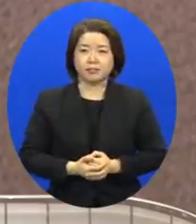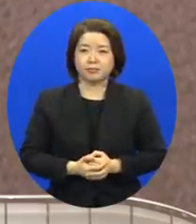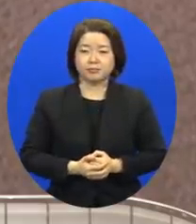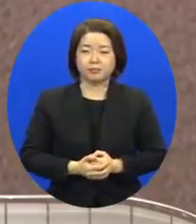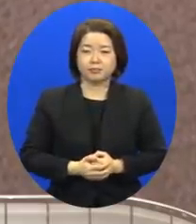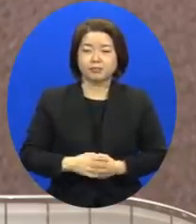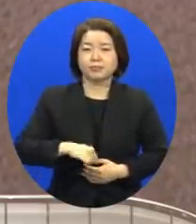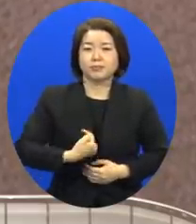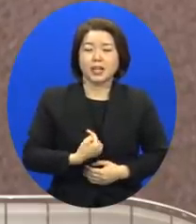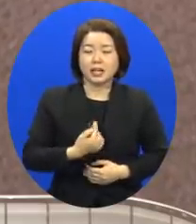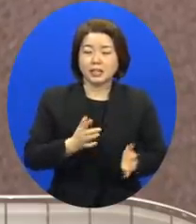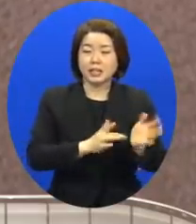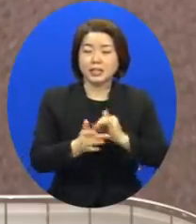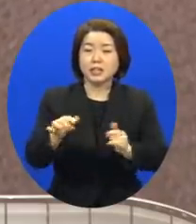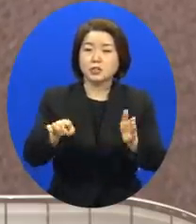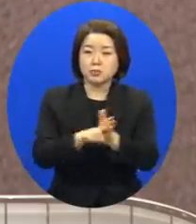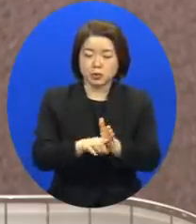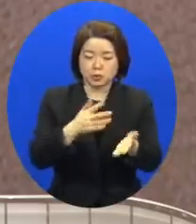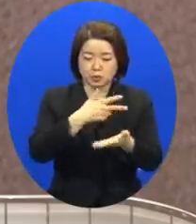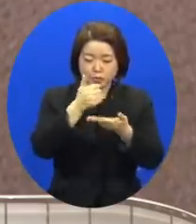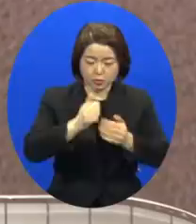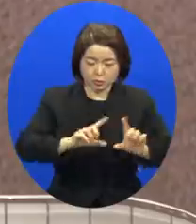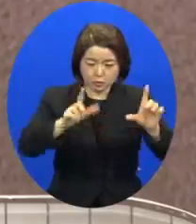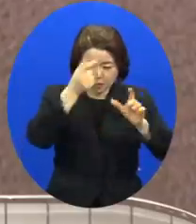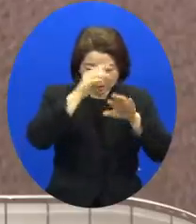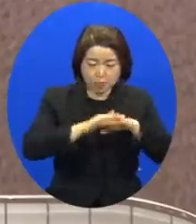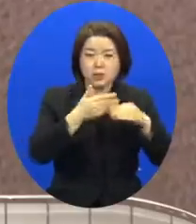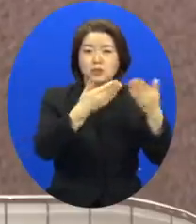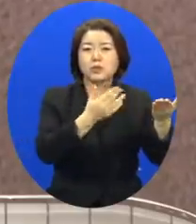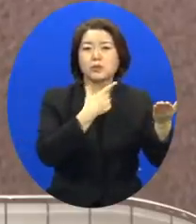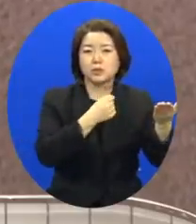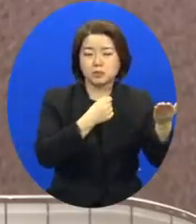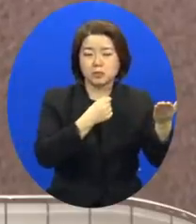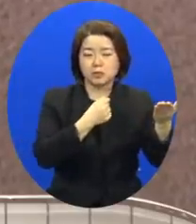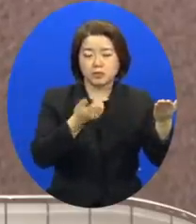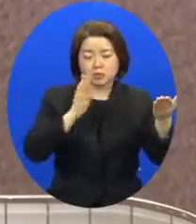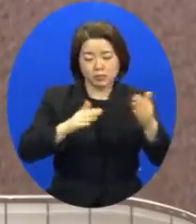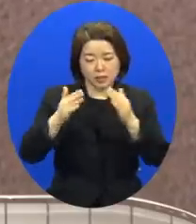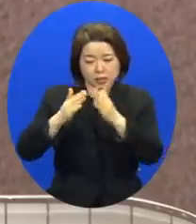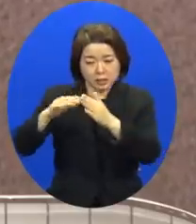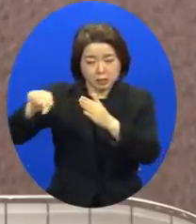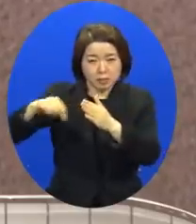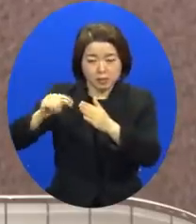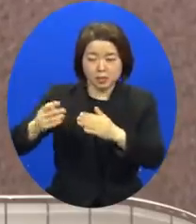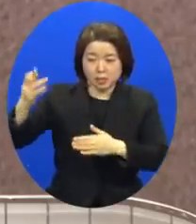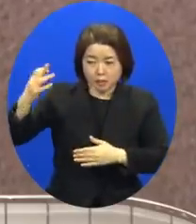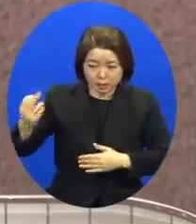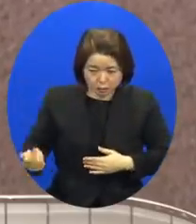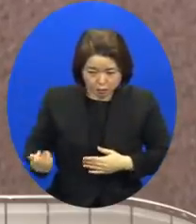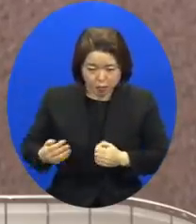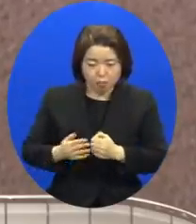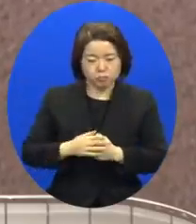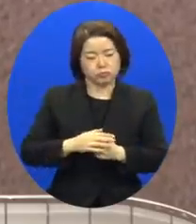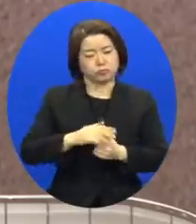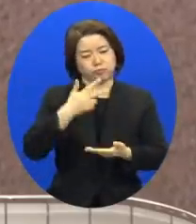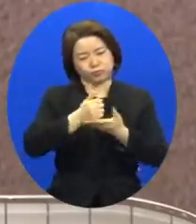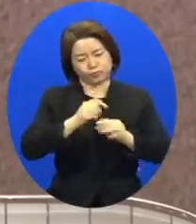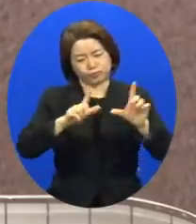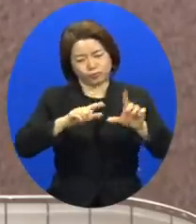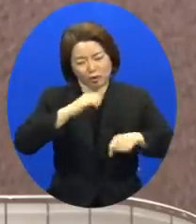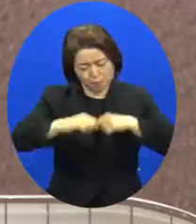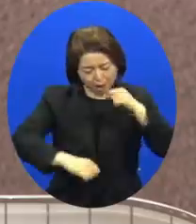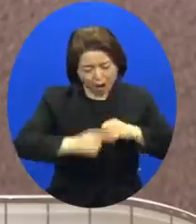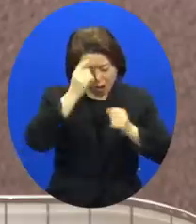타이가 예수를 믿고 주일 예배 드리고 싶은데 집에서는 형과 동생 때문에 주일의 마음껏 예배드릴 수 없어서